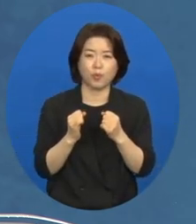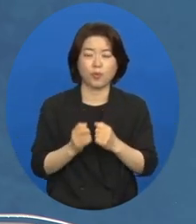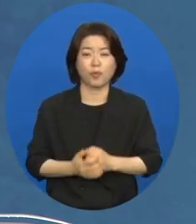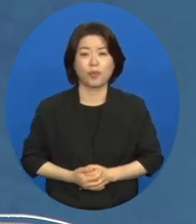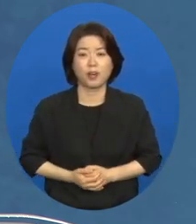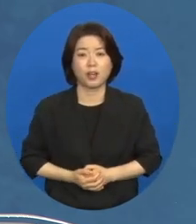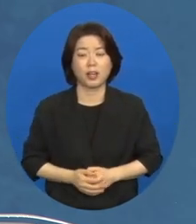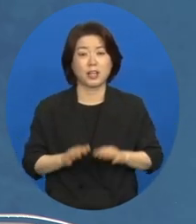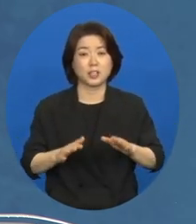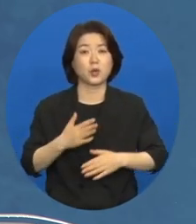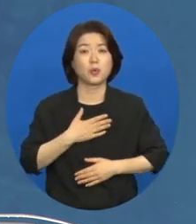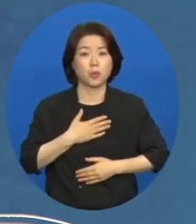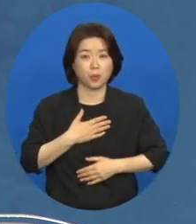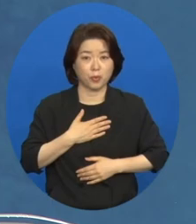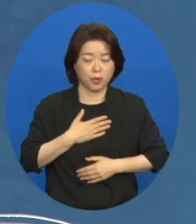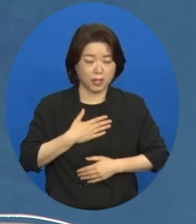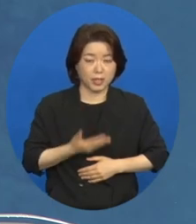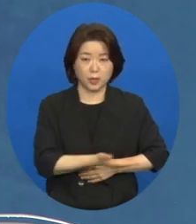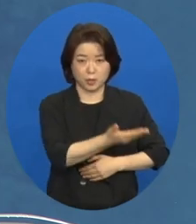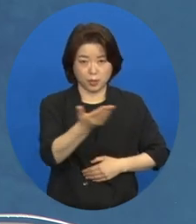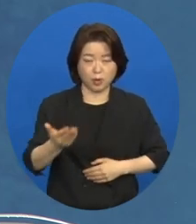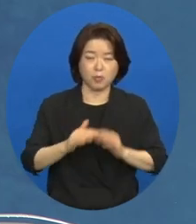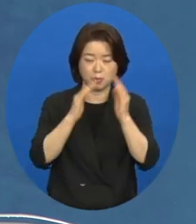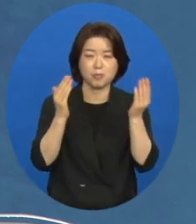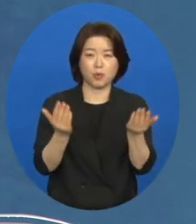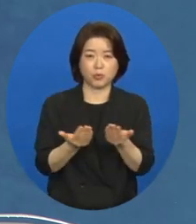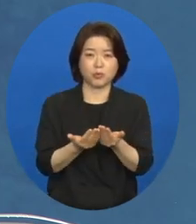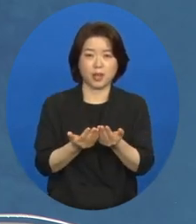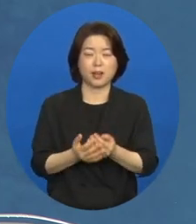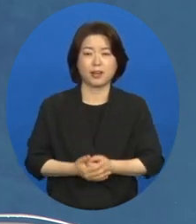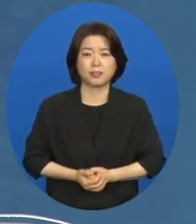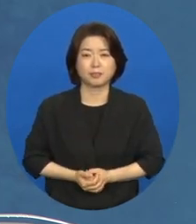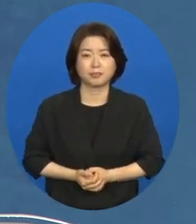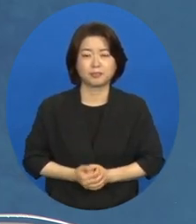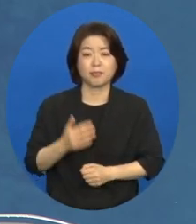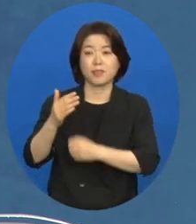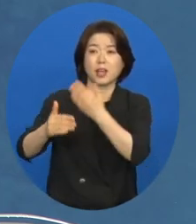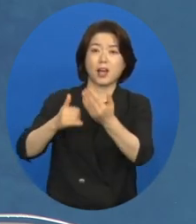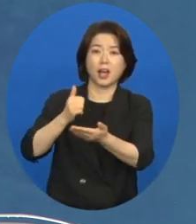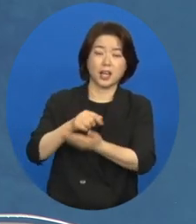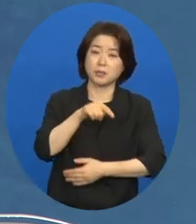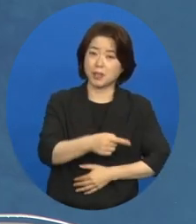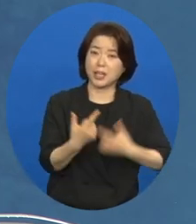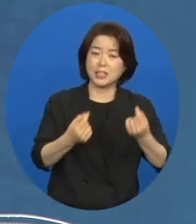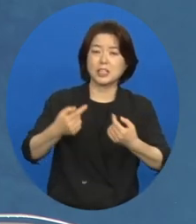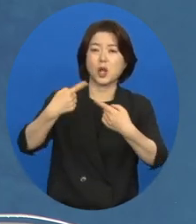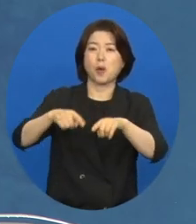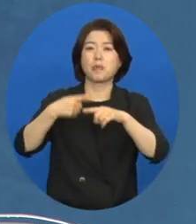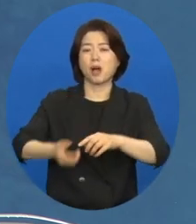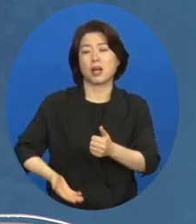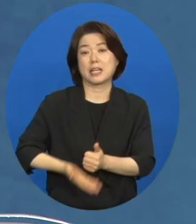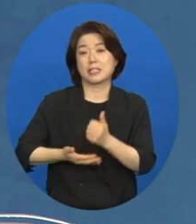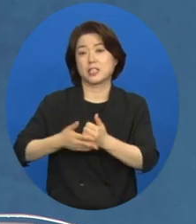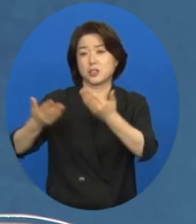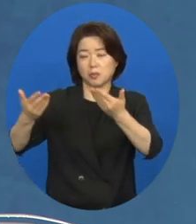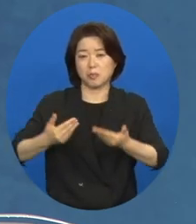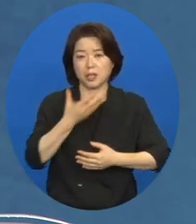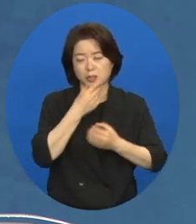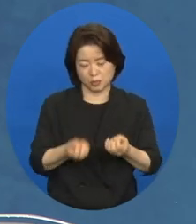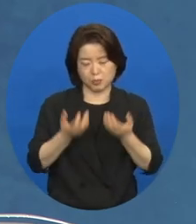저는 오늘 예배드리는 우리 모두가 하나님에게 이런 평가, 칭찬을 받기를